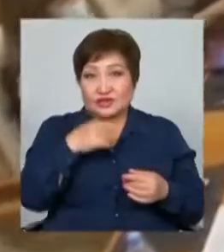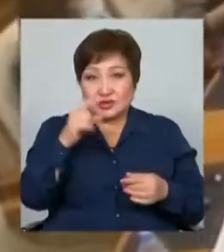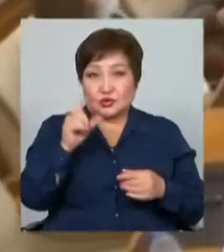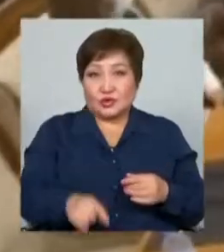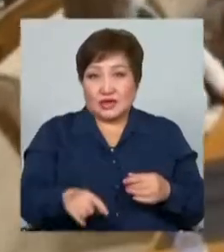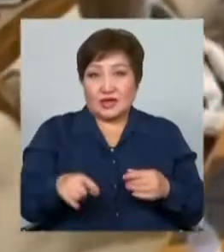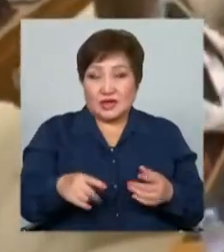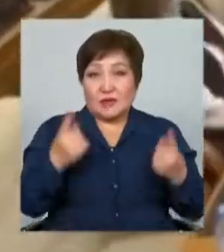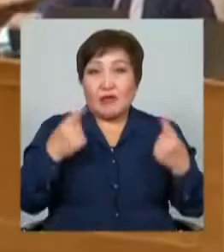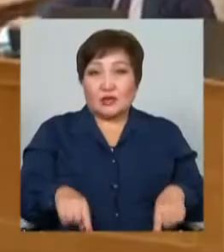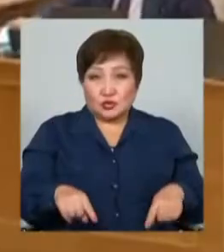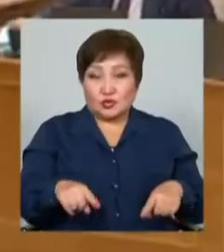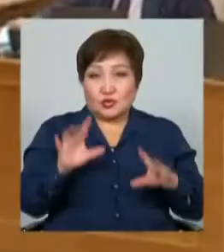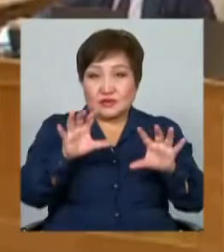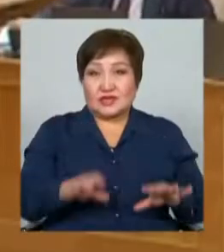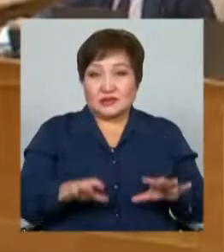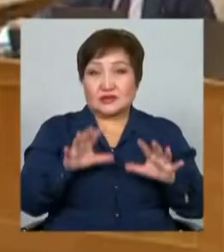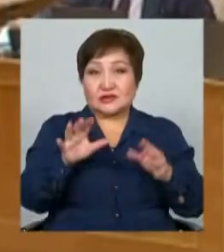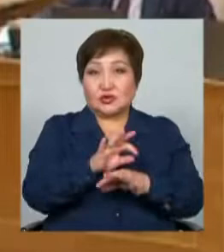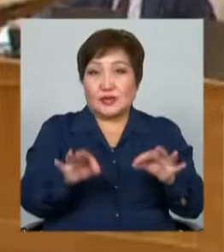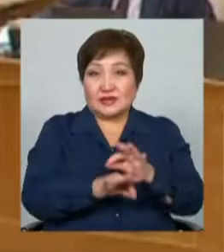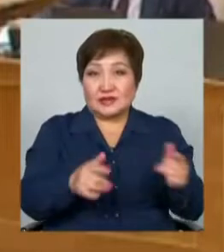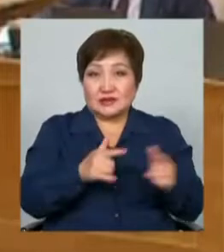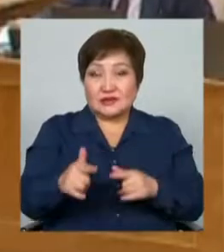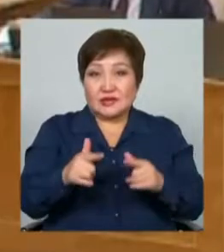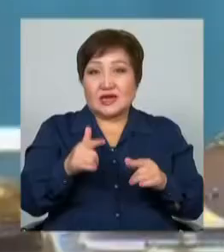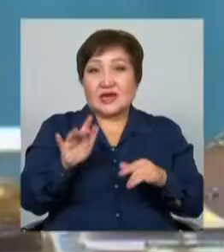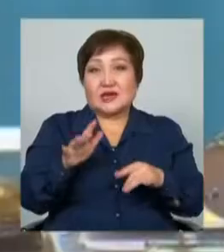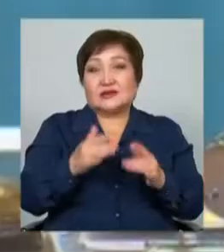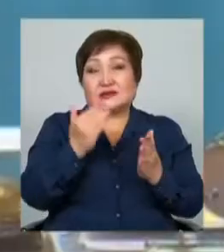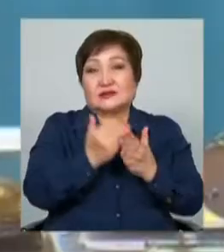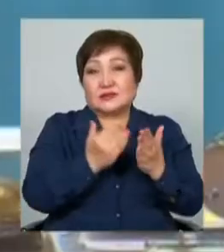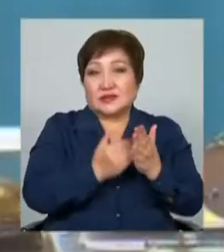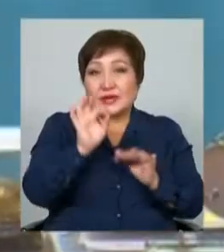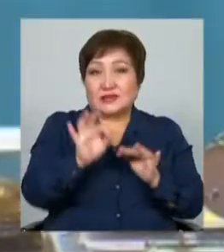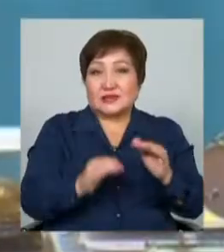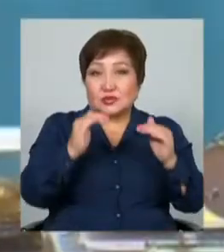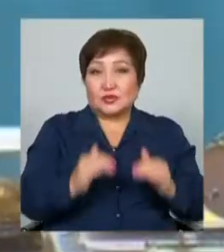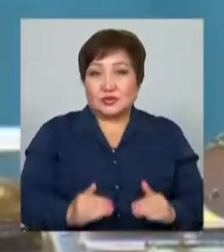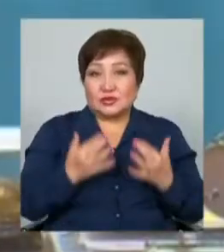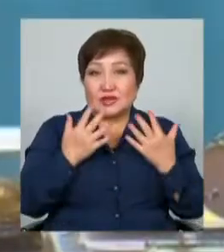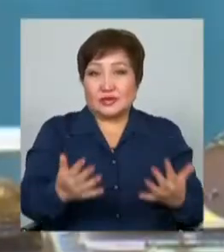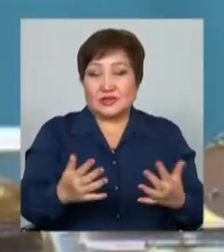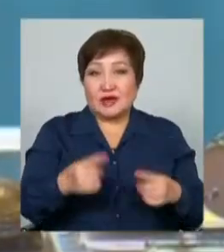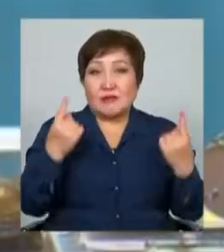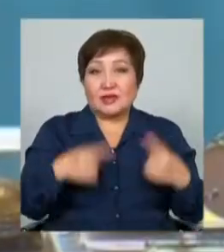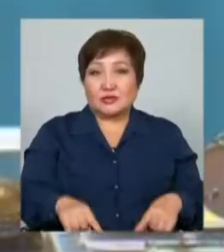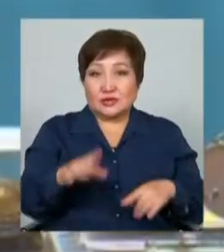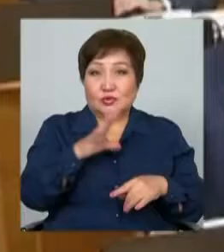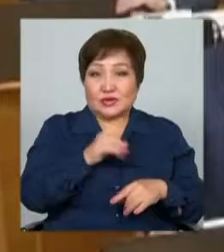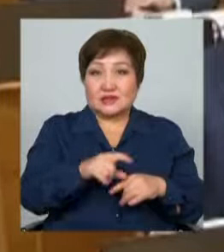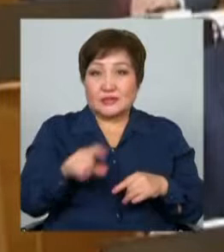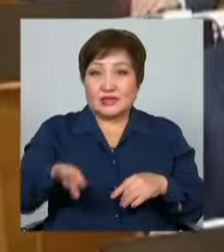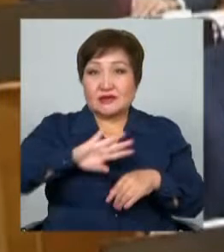заң жобасын әзірлеп, несие ставкасын төмендетуді талап етті. Құжат жоба авторларының пікірінше, банкротқа ұшыраған азаматтардың